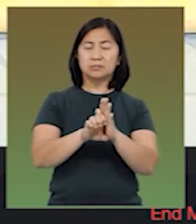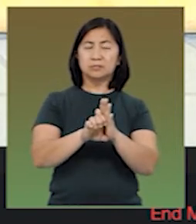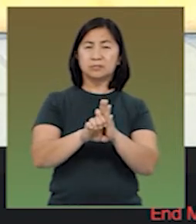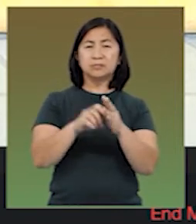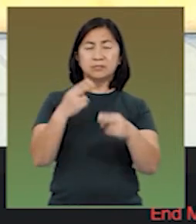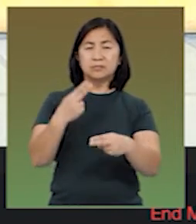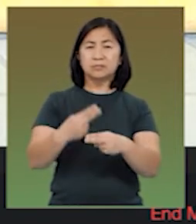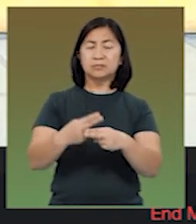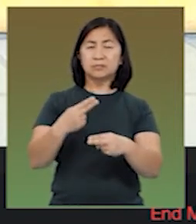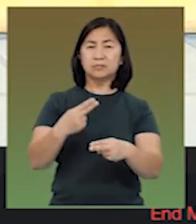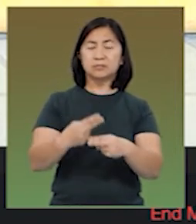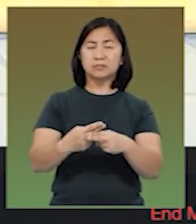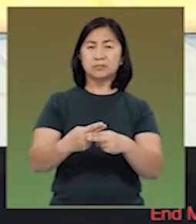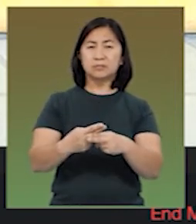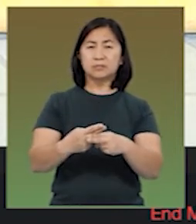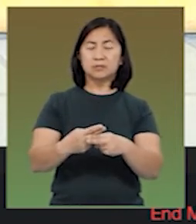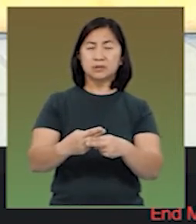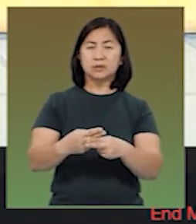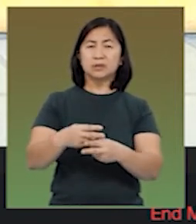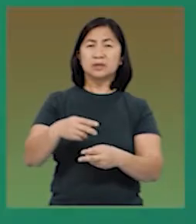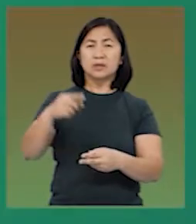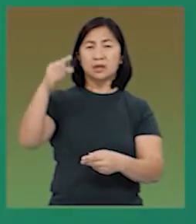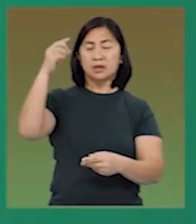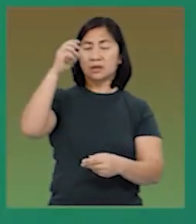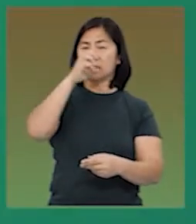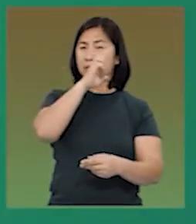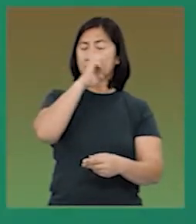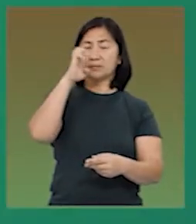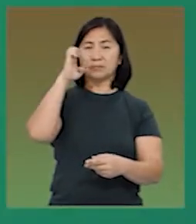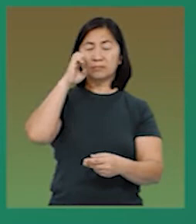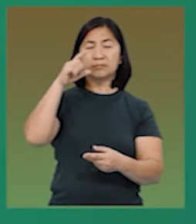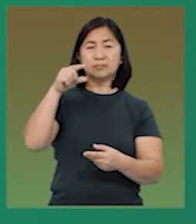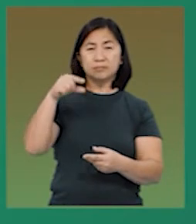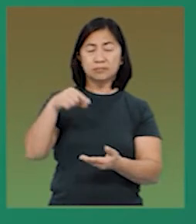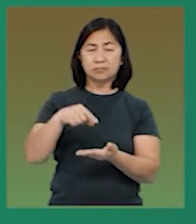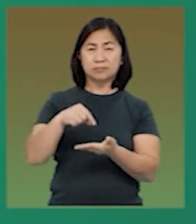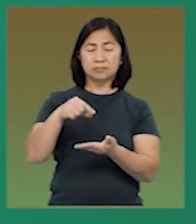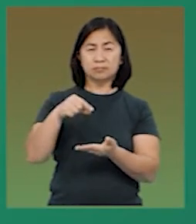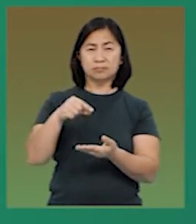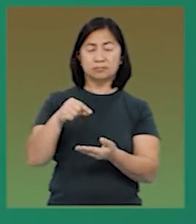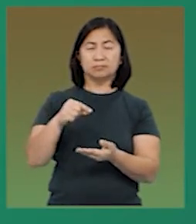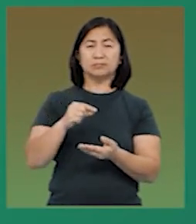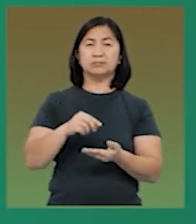ang isang brand na ito ng eye drop solution.